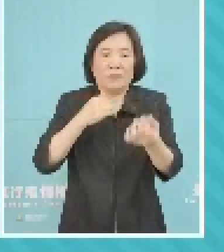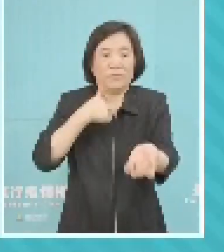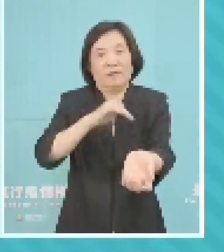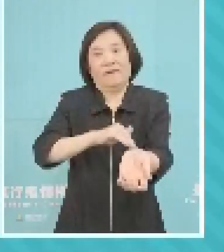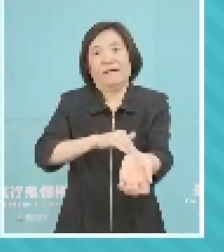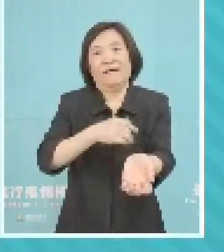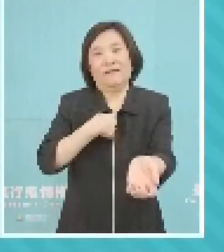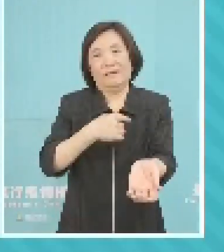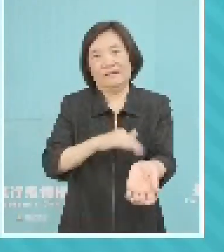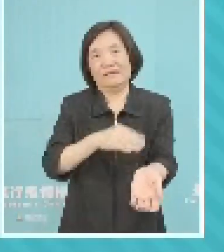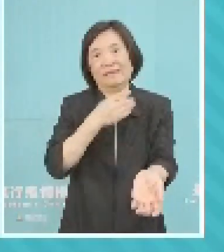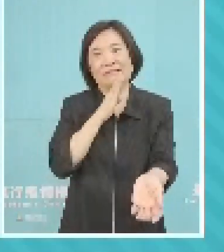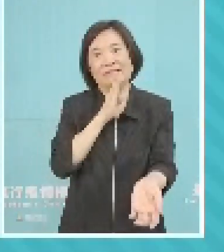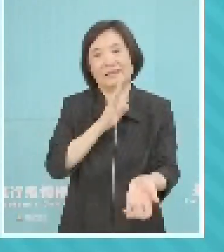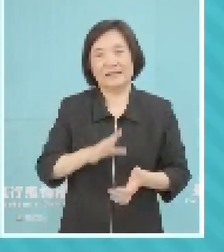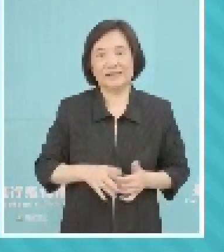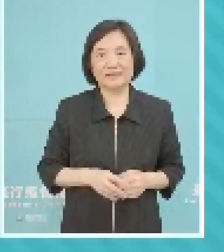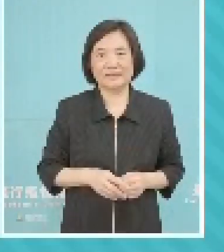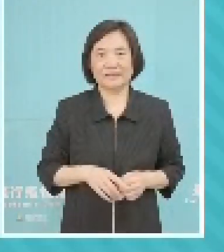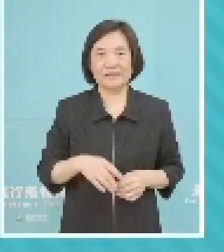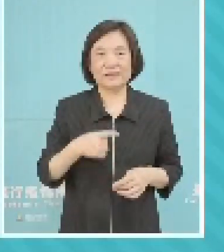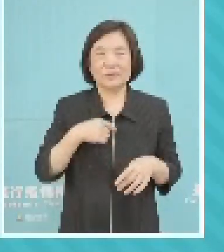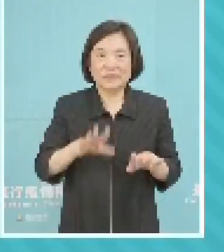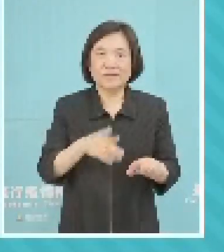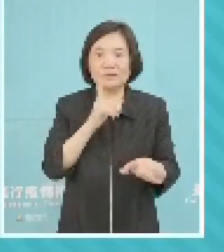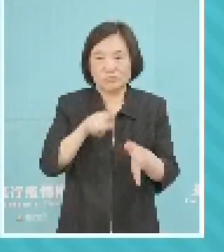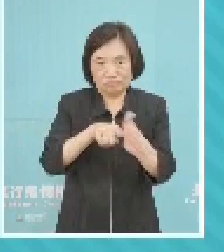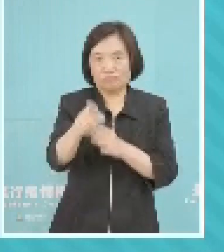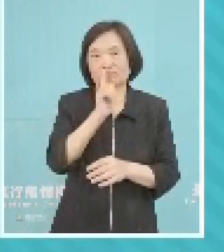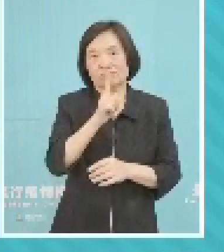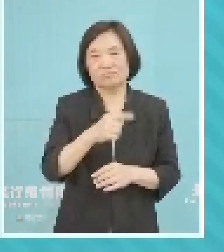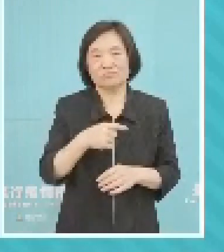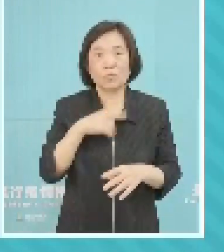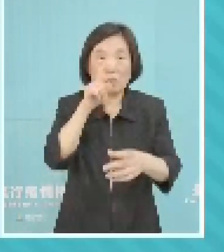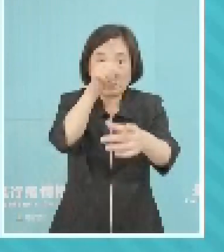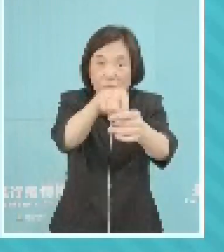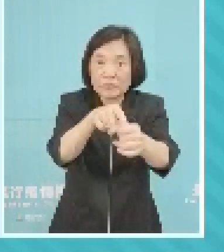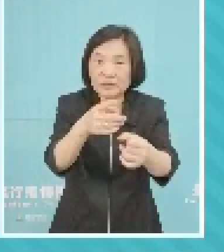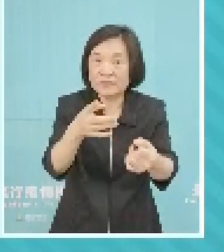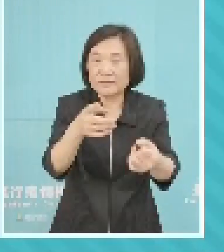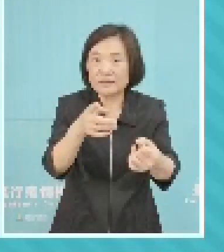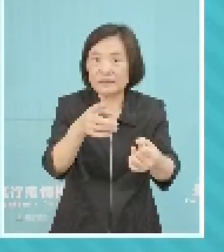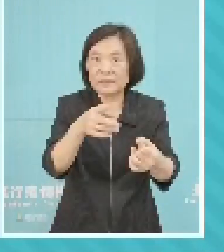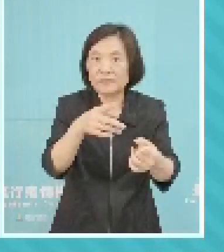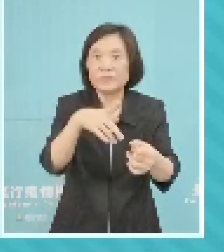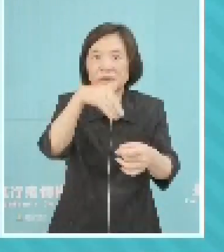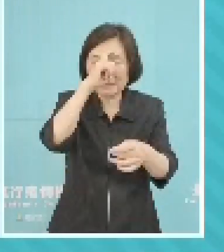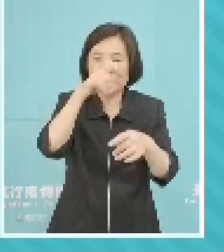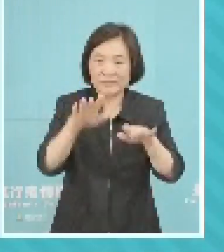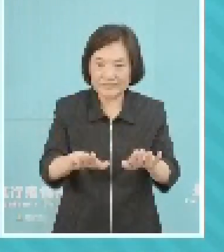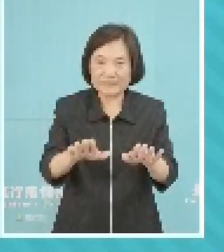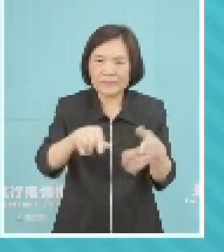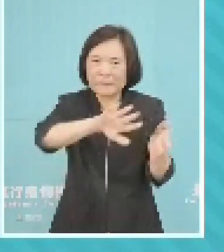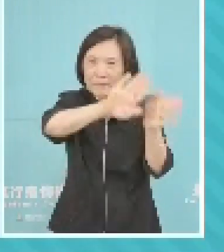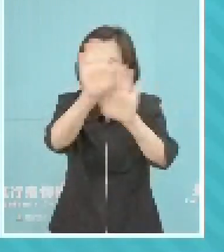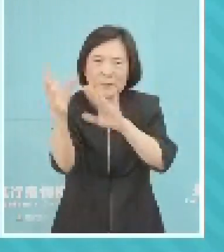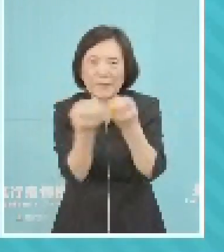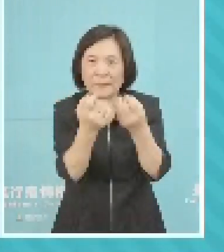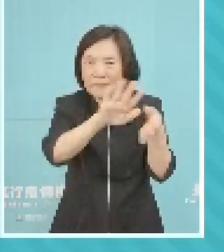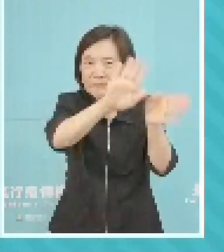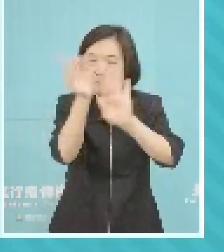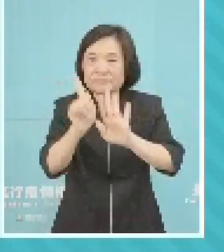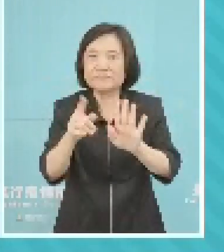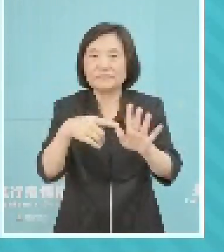以讲的比较实在、比较直接的。所以我们的目的只是把一个现况跟我们要做